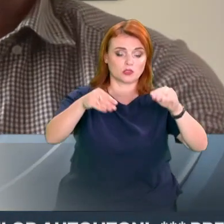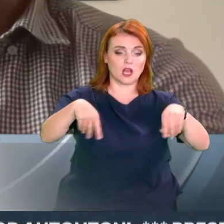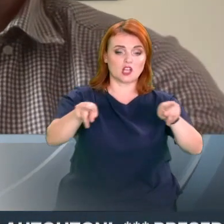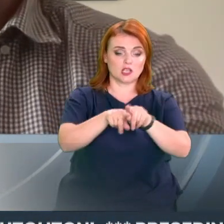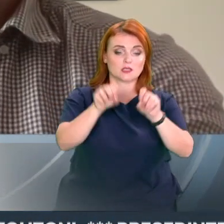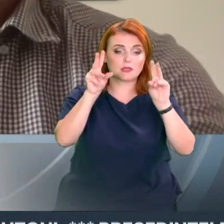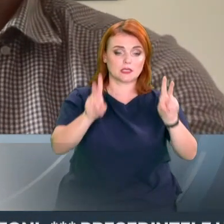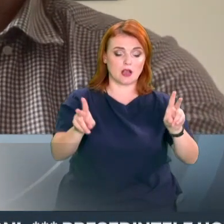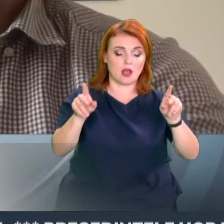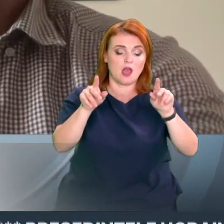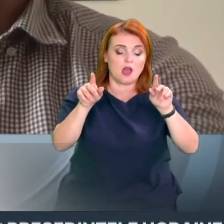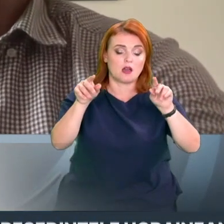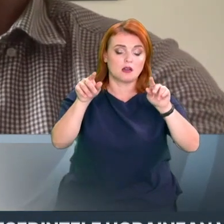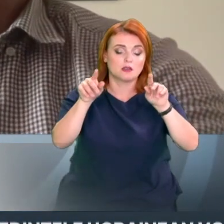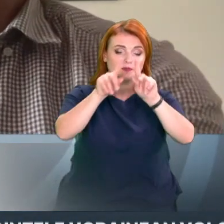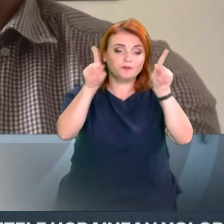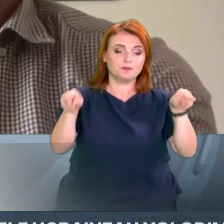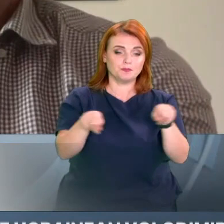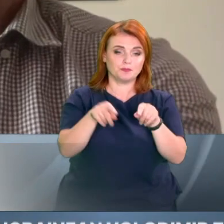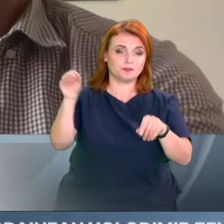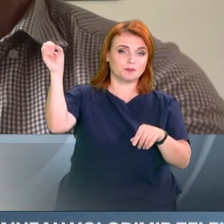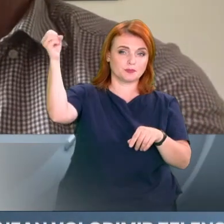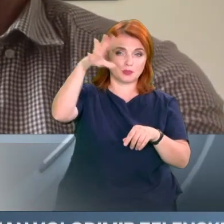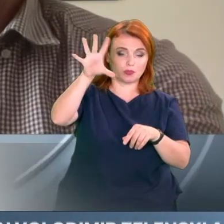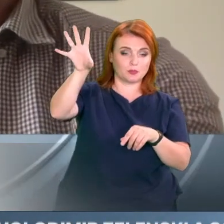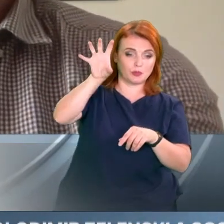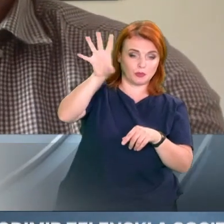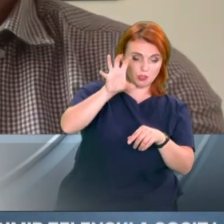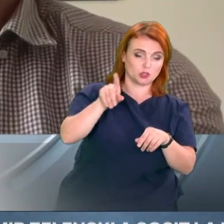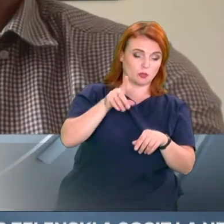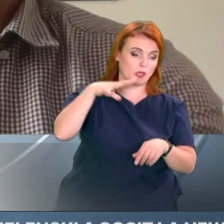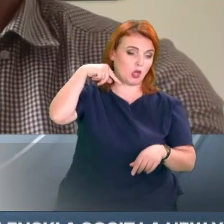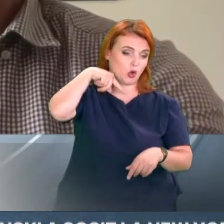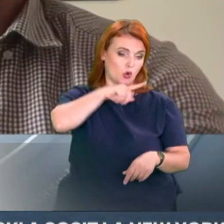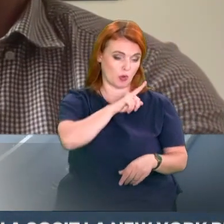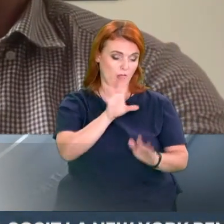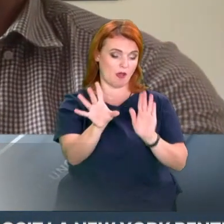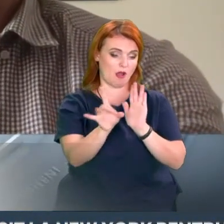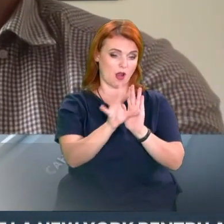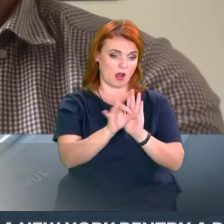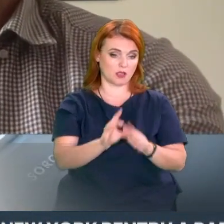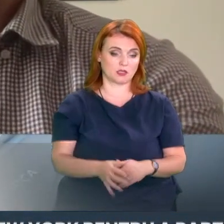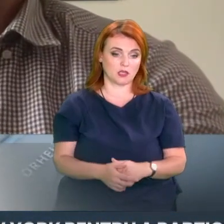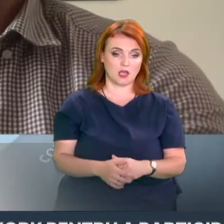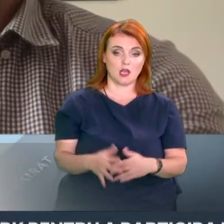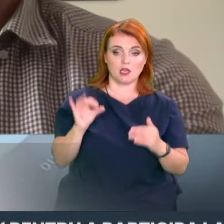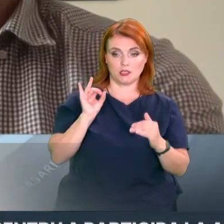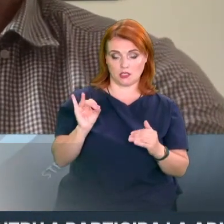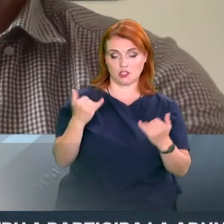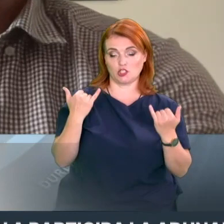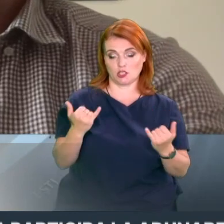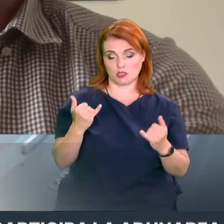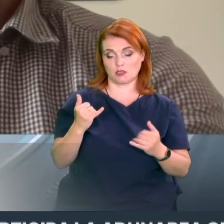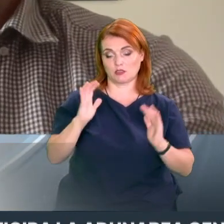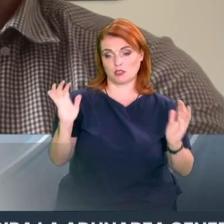adică producătorii sunt în căutare. Prețurile într-adevăr au crescut, acum costurile păstrării unui kilogram de struguri